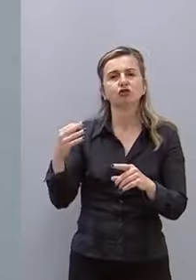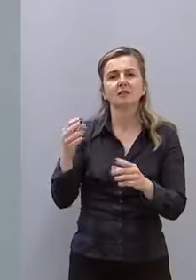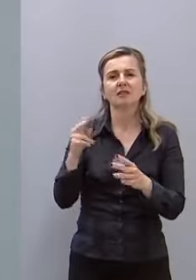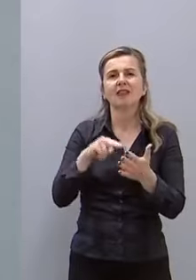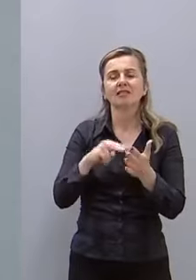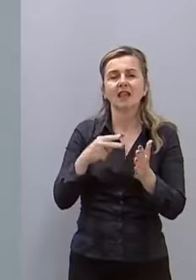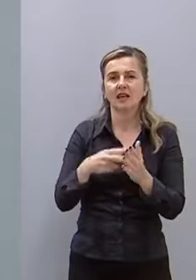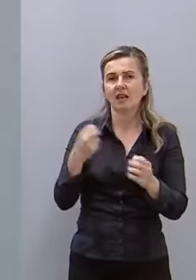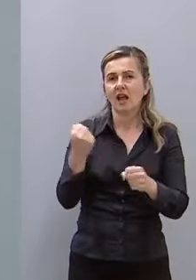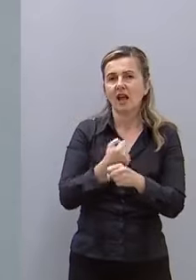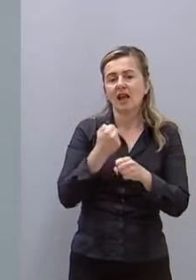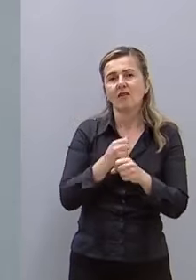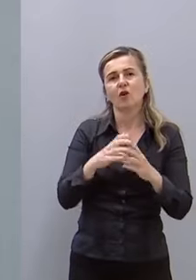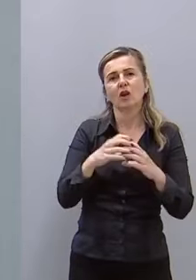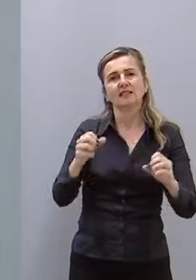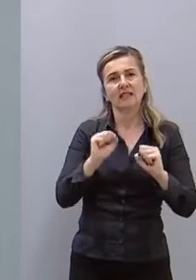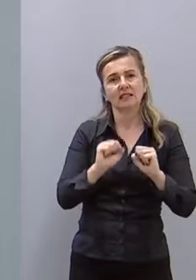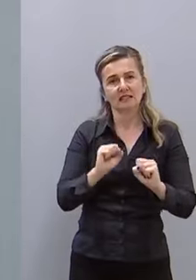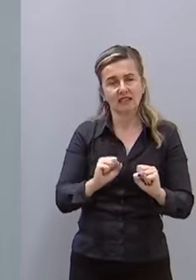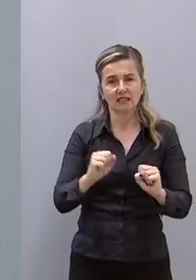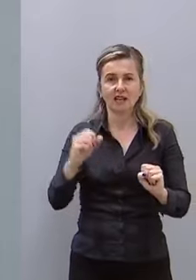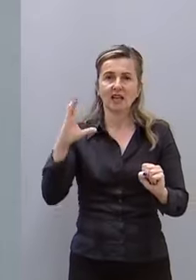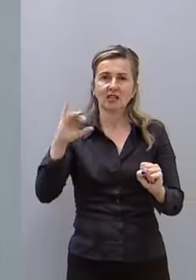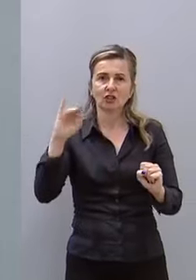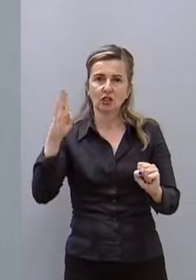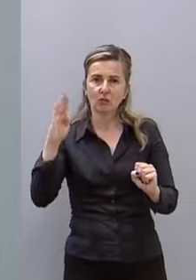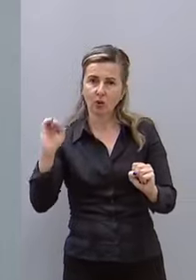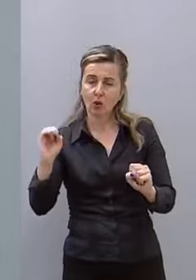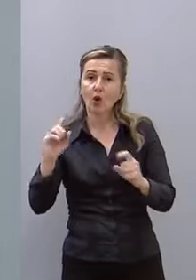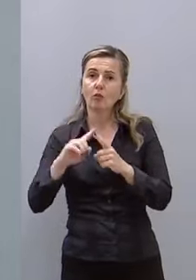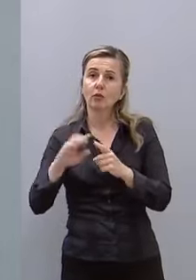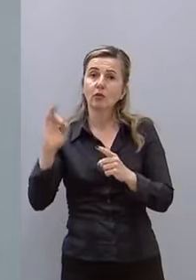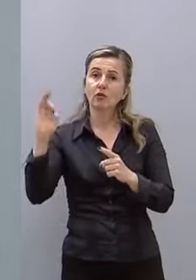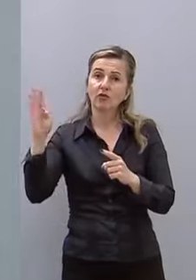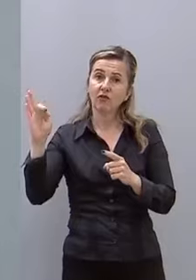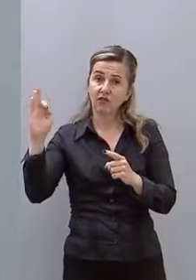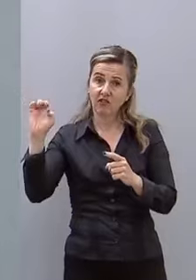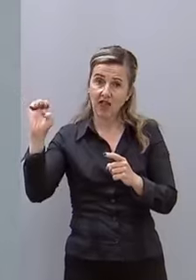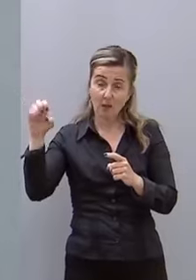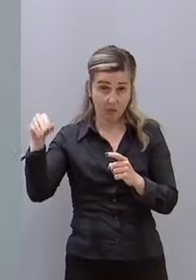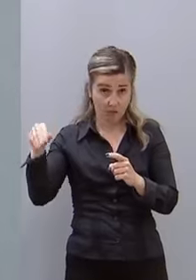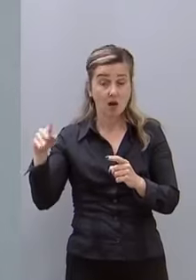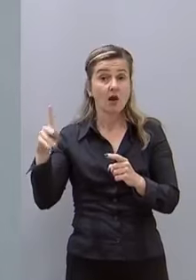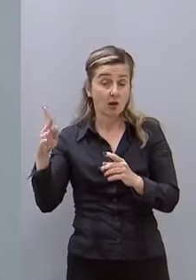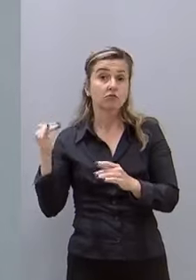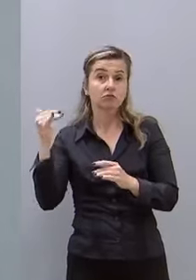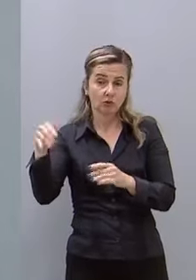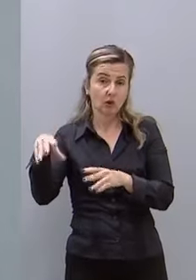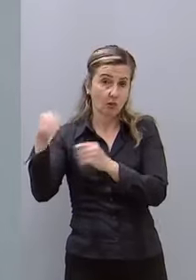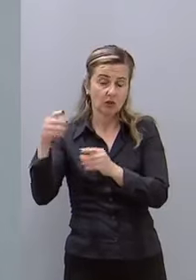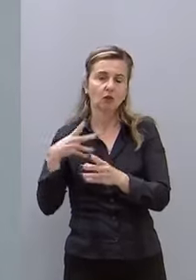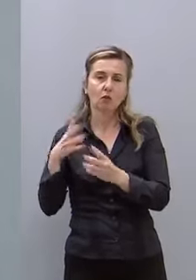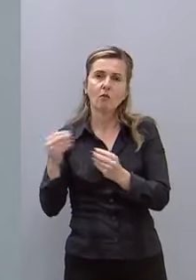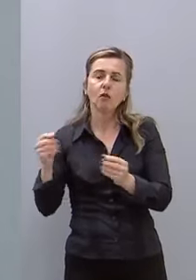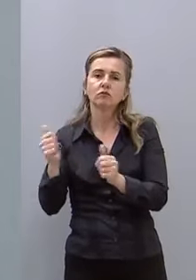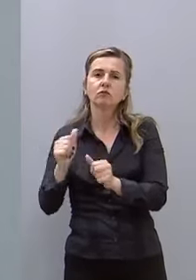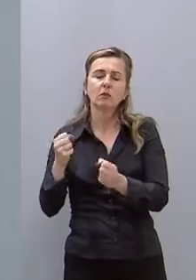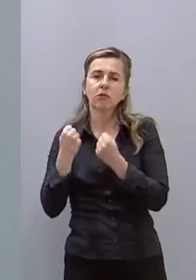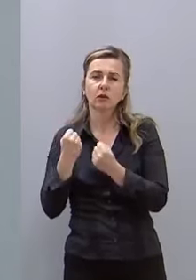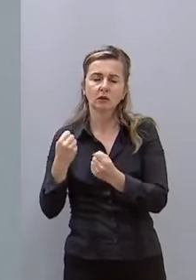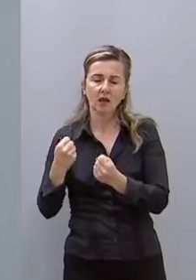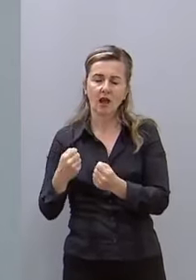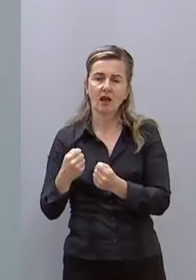azienda sanitaria del cibo e della fema anche in questi giorni che è entrata e sta entrando in modo in modo importante ci permetterà di